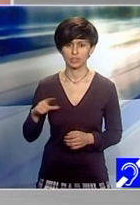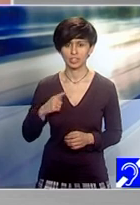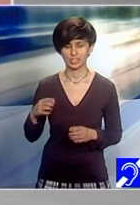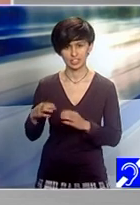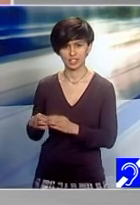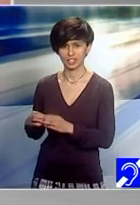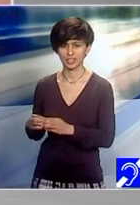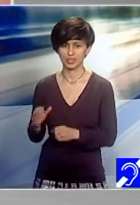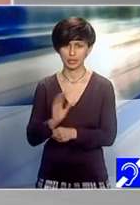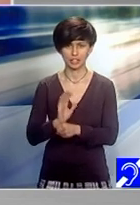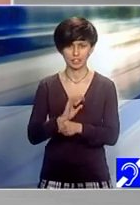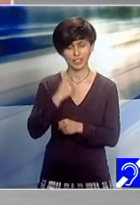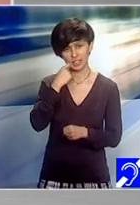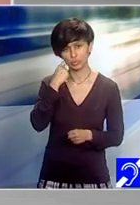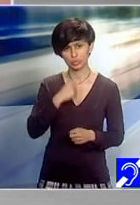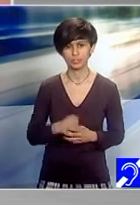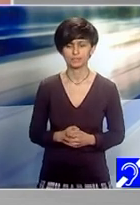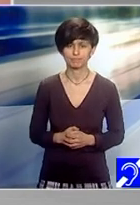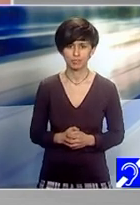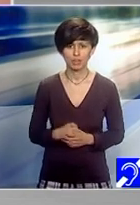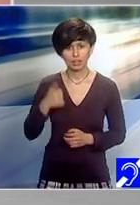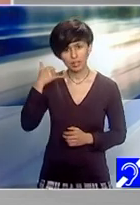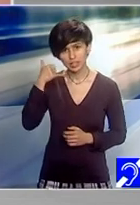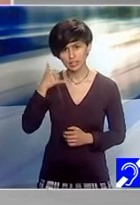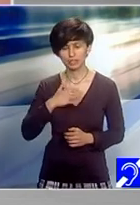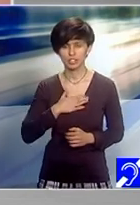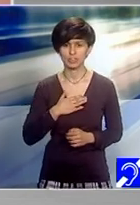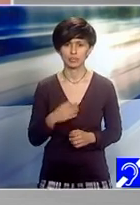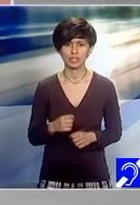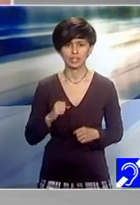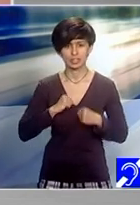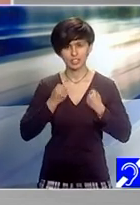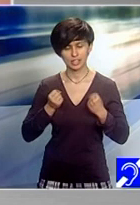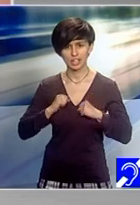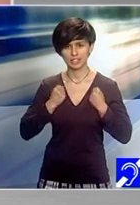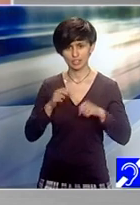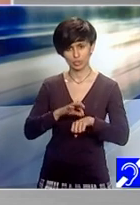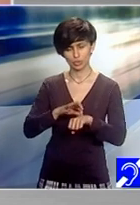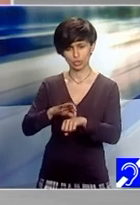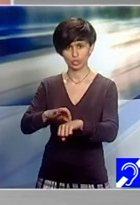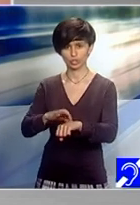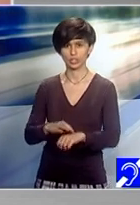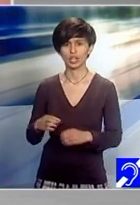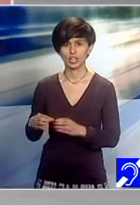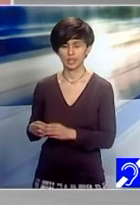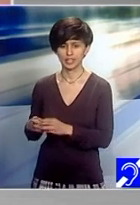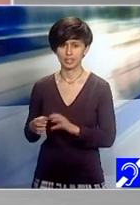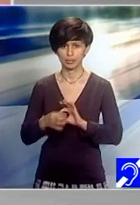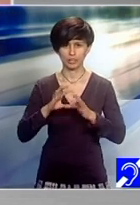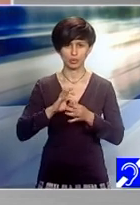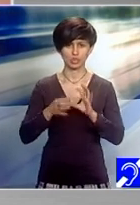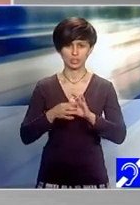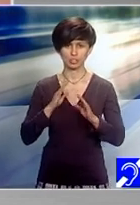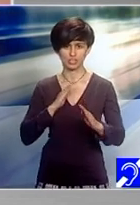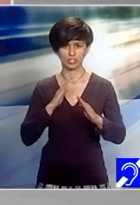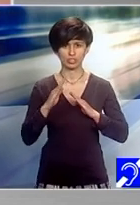echipa noastră. La telefon avem acum pe domnul Florin Bercean, antrenorul coordonator al lotului olimpic de